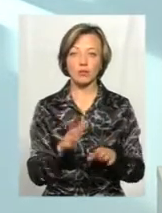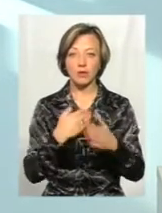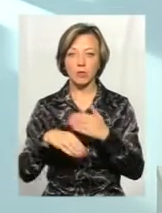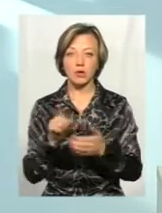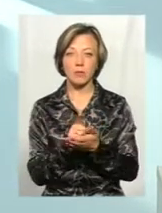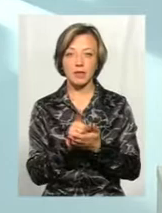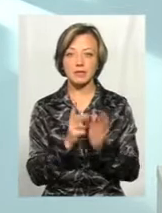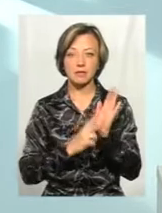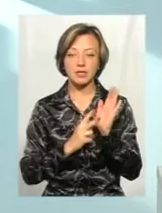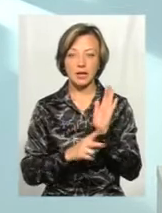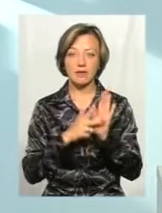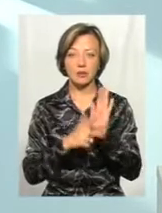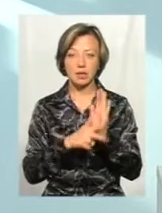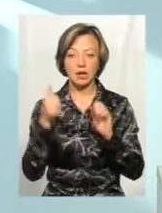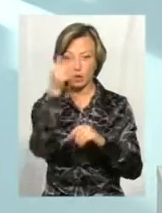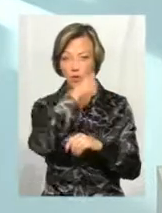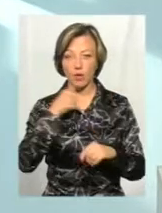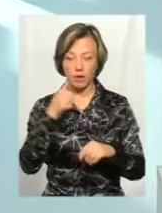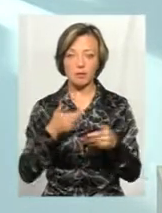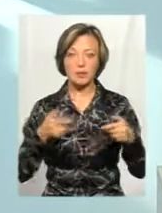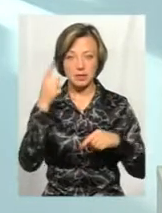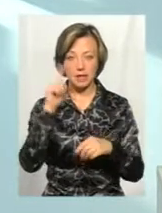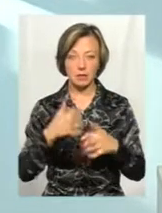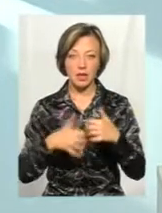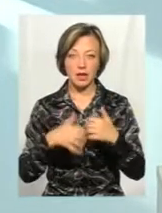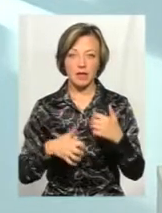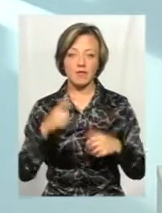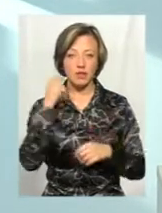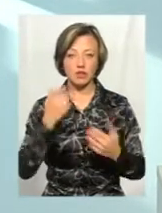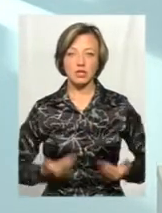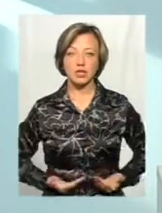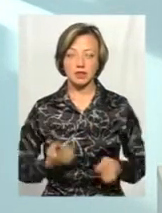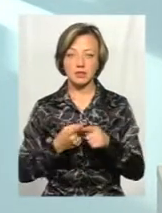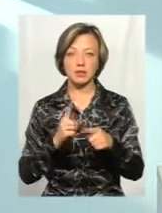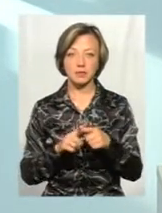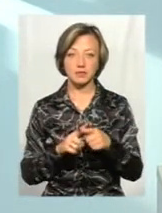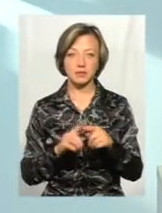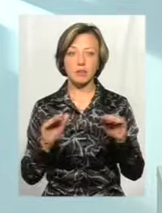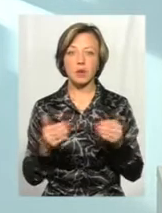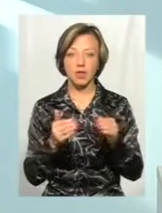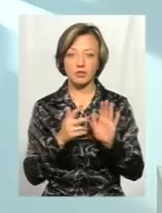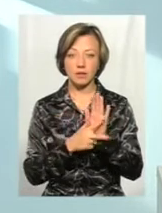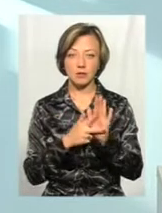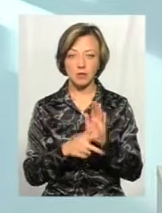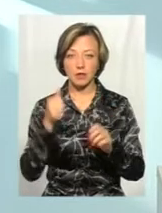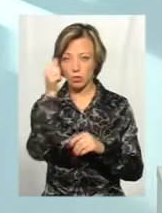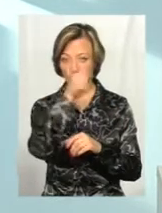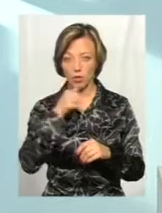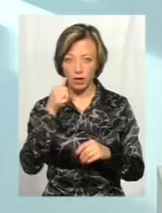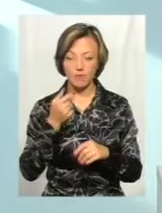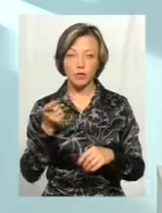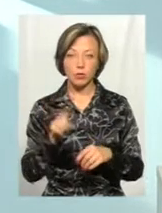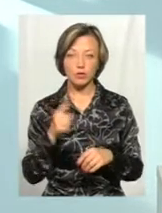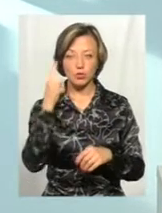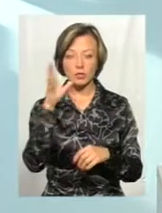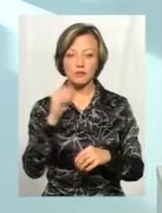виходити на пенсію в 70 чи 80 років, а ми знаємо, що середній вік життя – це вже менше, ніж 80 років. Тому